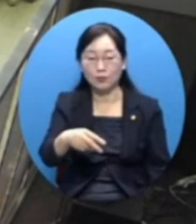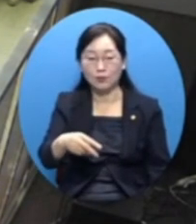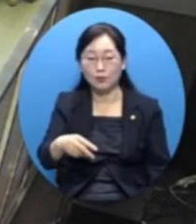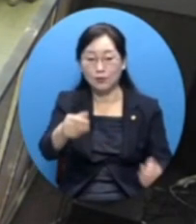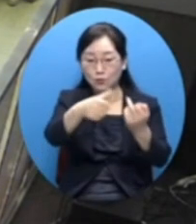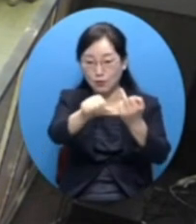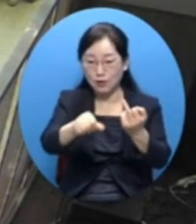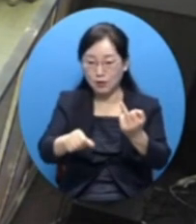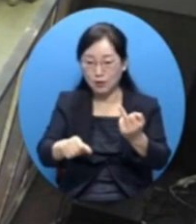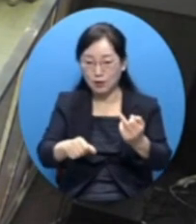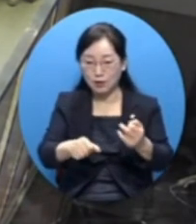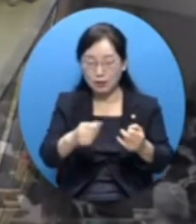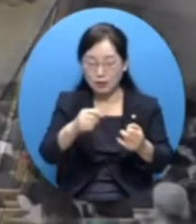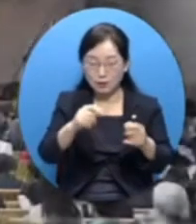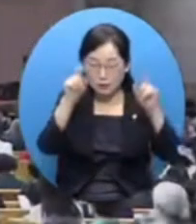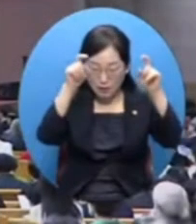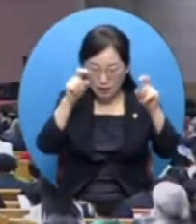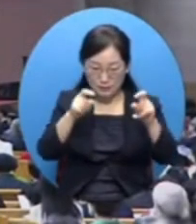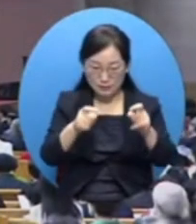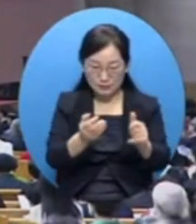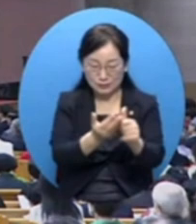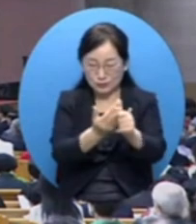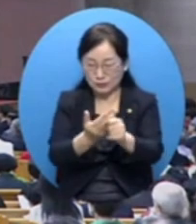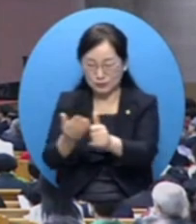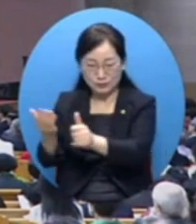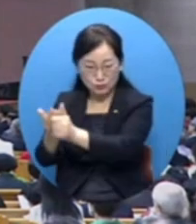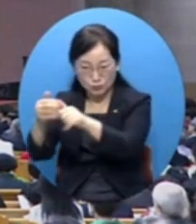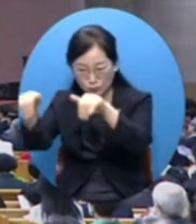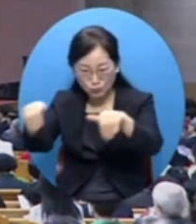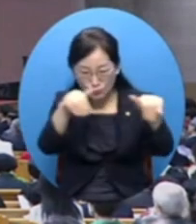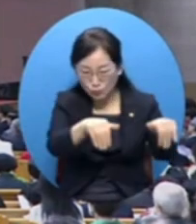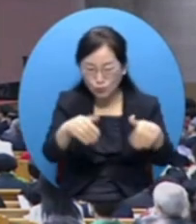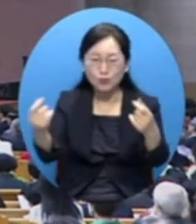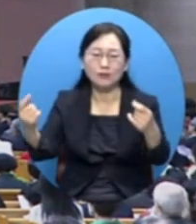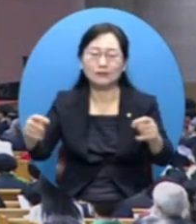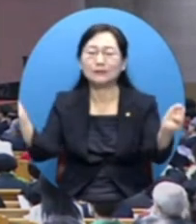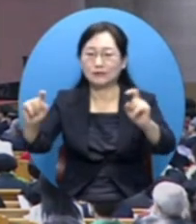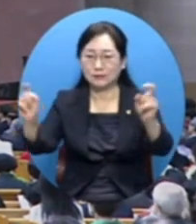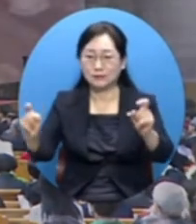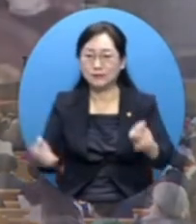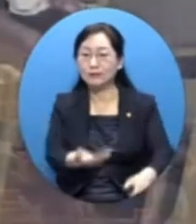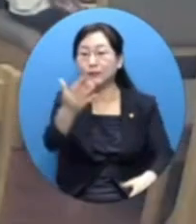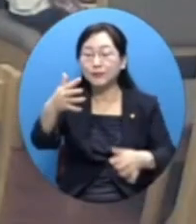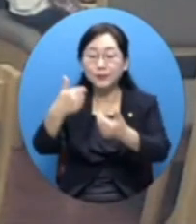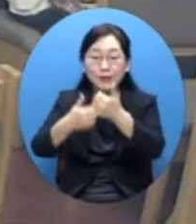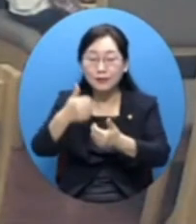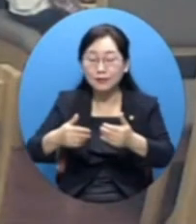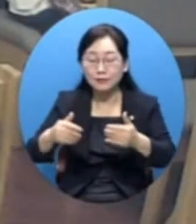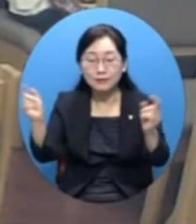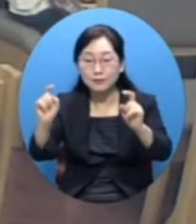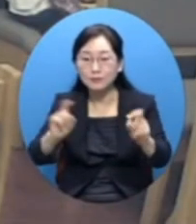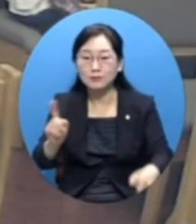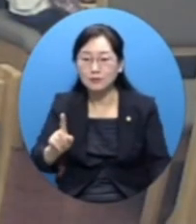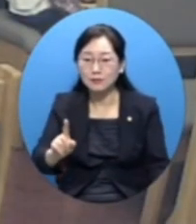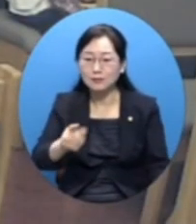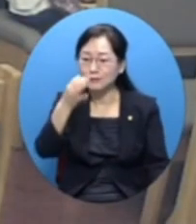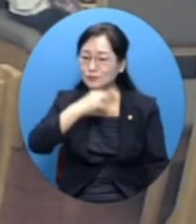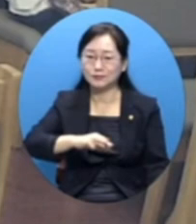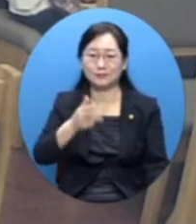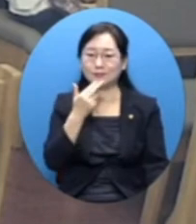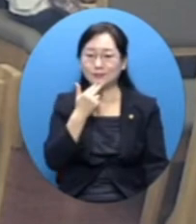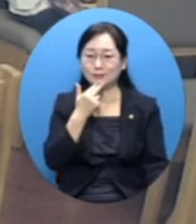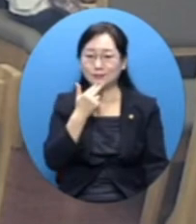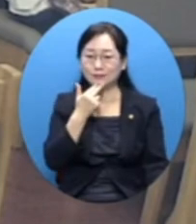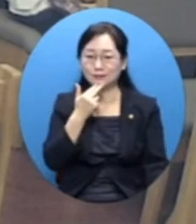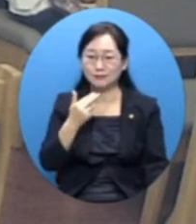롯의가 목사이 다툼이 생각하는 것입니다 여러분 갈등과 다툼은 어떤 경우에도 유익하지